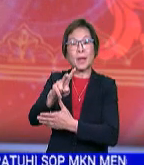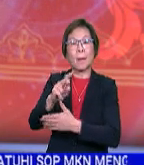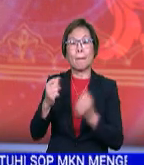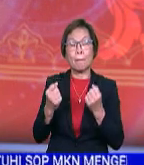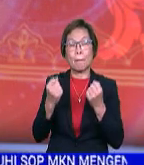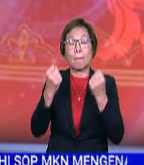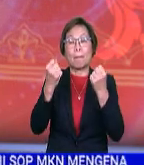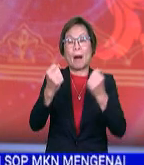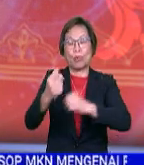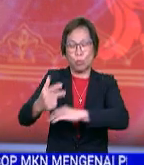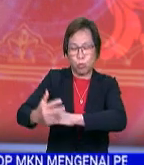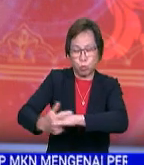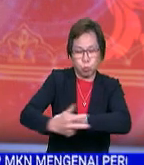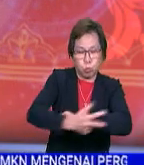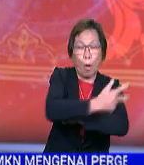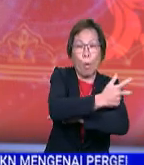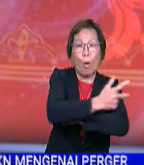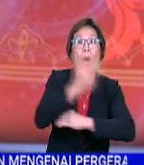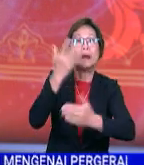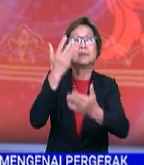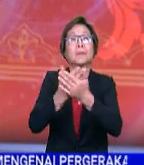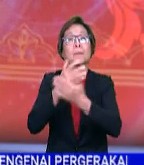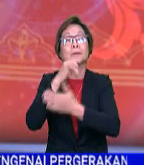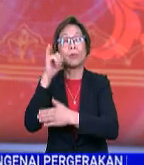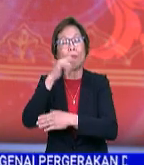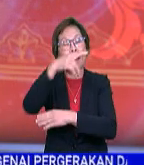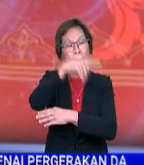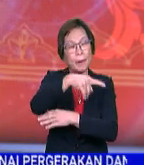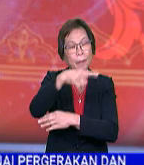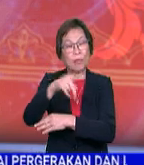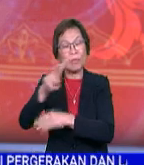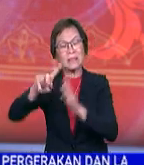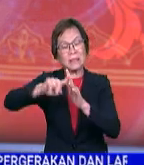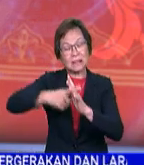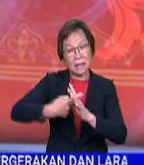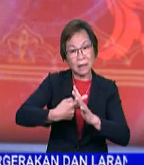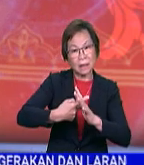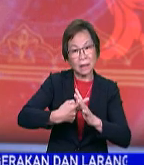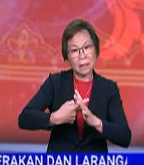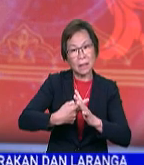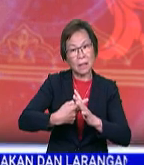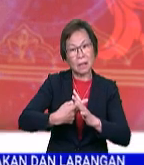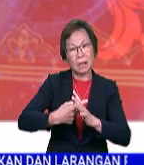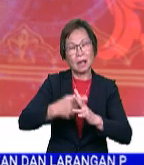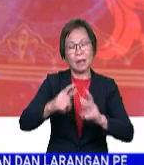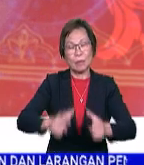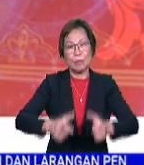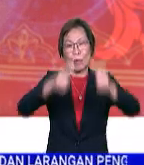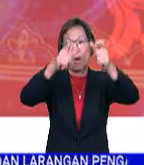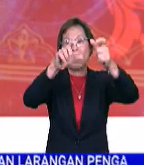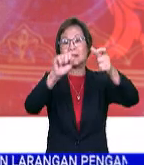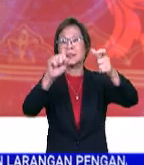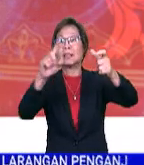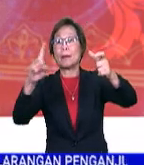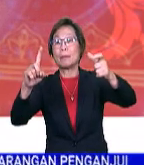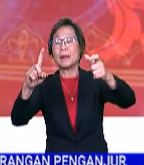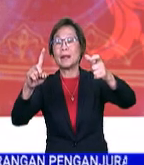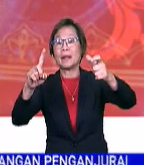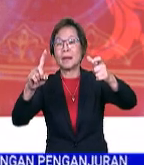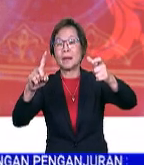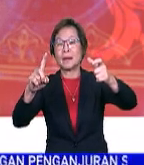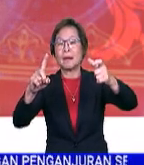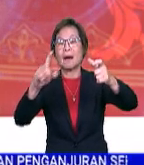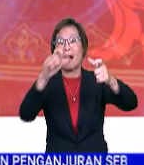PPV secara pandu lalu setakat semalam. PPV yang mula beroperasi di Menara Sam Darby Plantation,